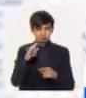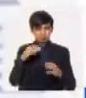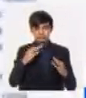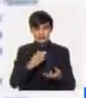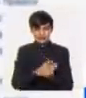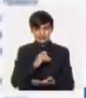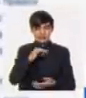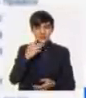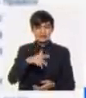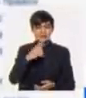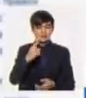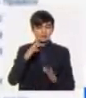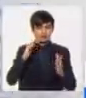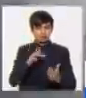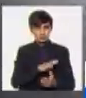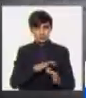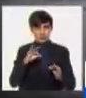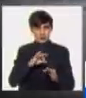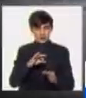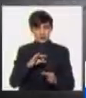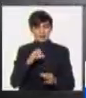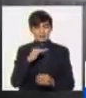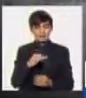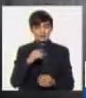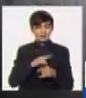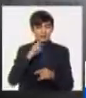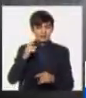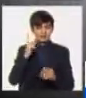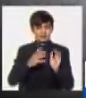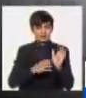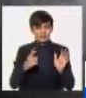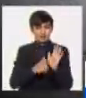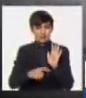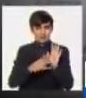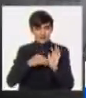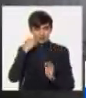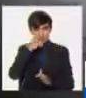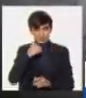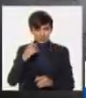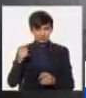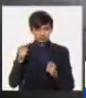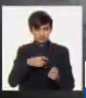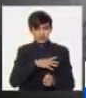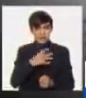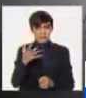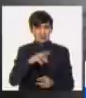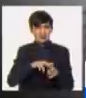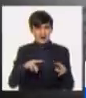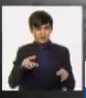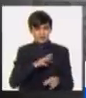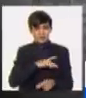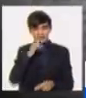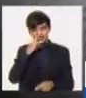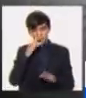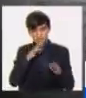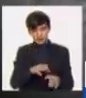данным, 38 происшествий и крушений пришлись на этот истребитель с 1979 года. 5 из них – на территории